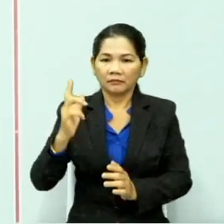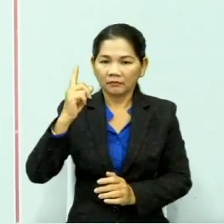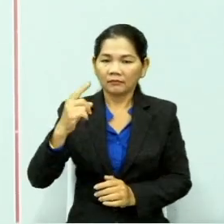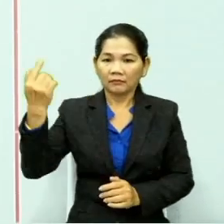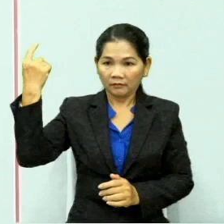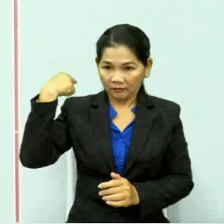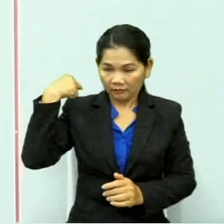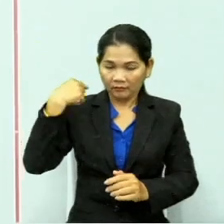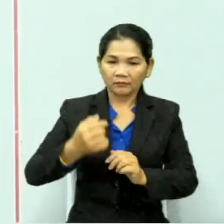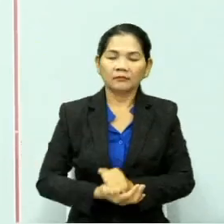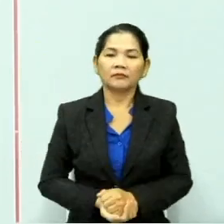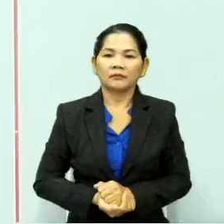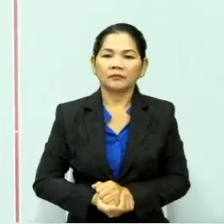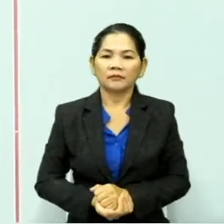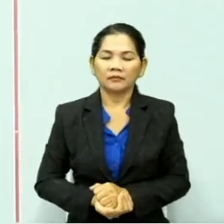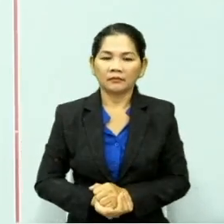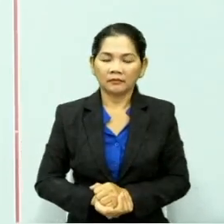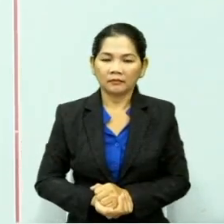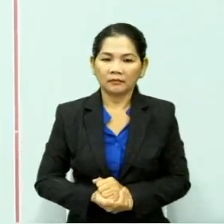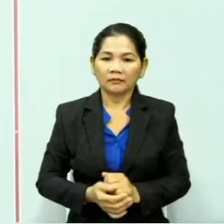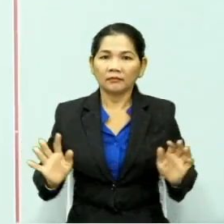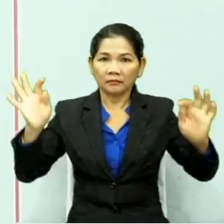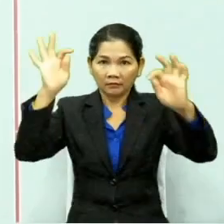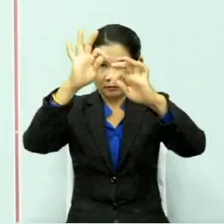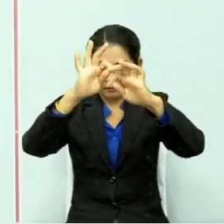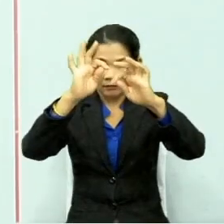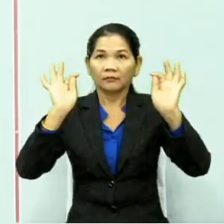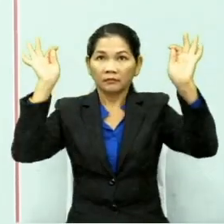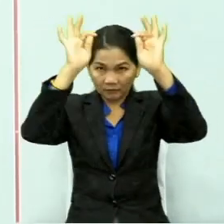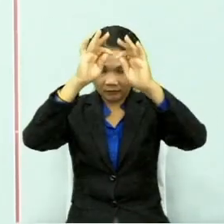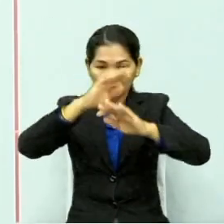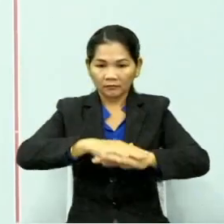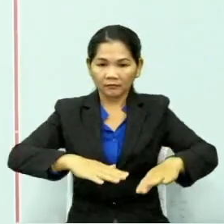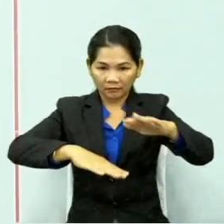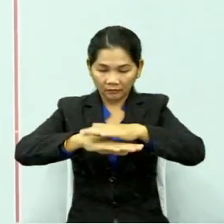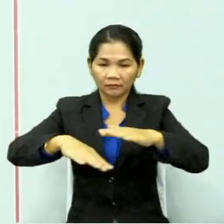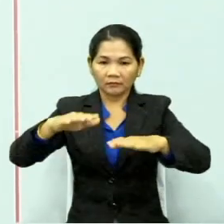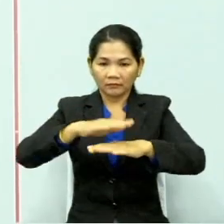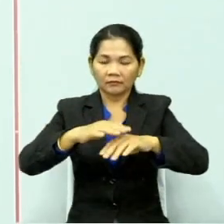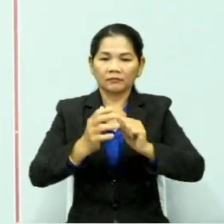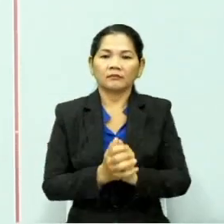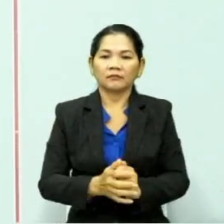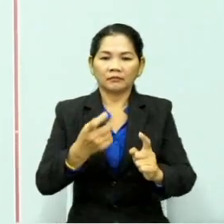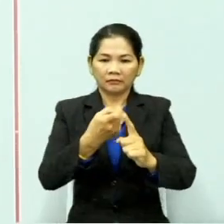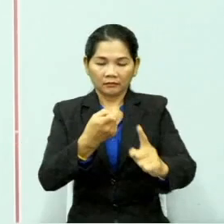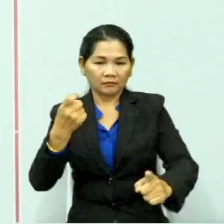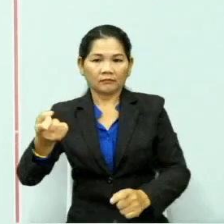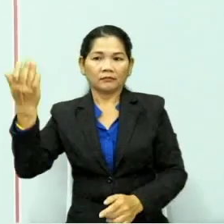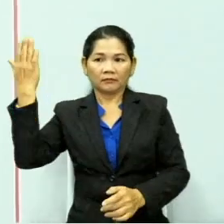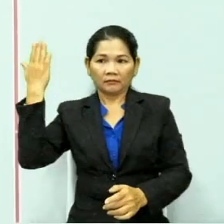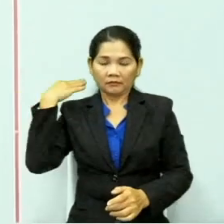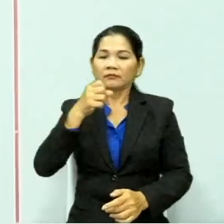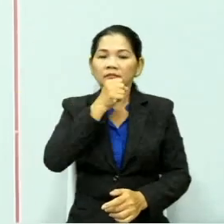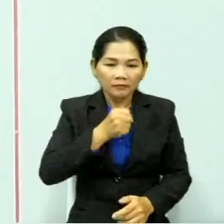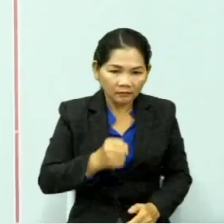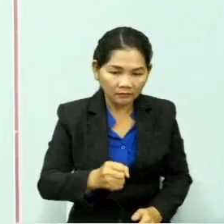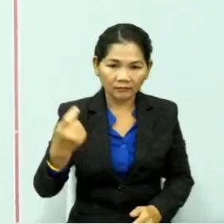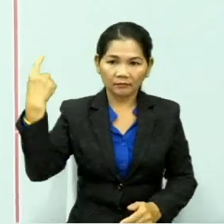chồng prea vi hìa xong tăng pi đồn ta